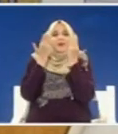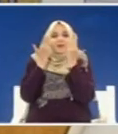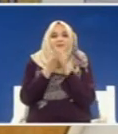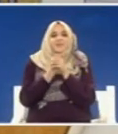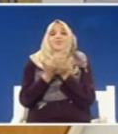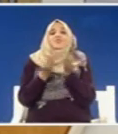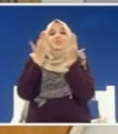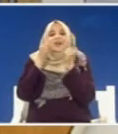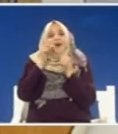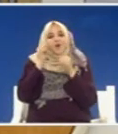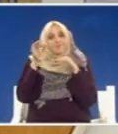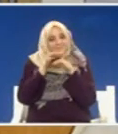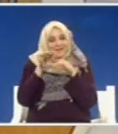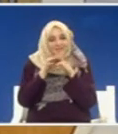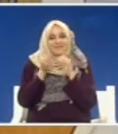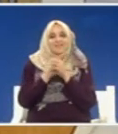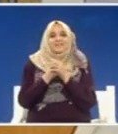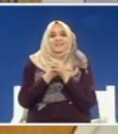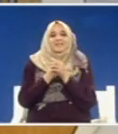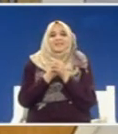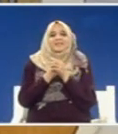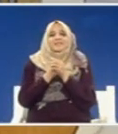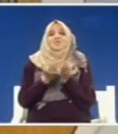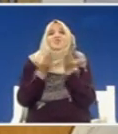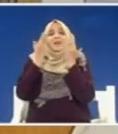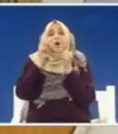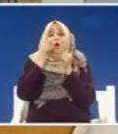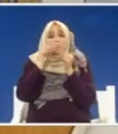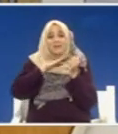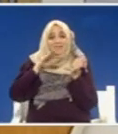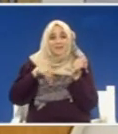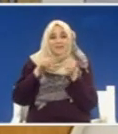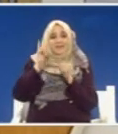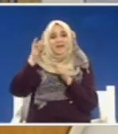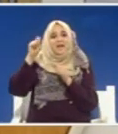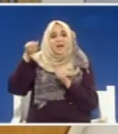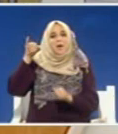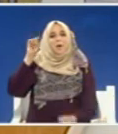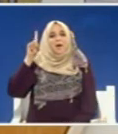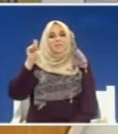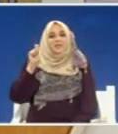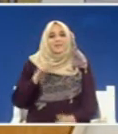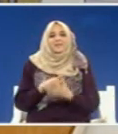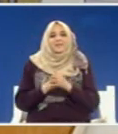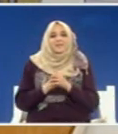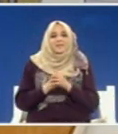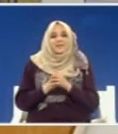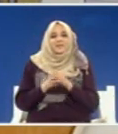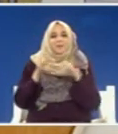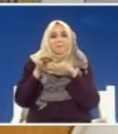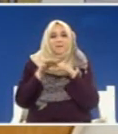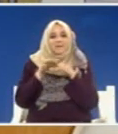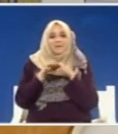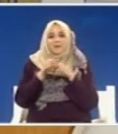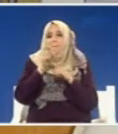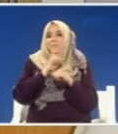فارس الأحلام. ويرسل لهذا السيد الأخير اللي قال بلغ سن الزواج وما زال